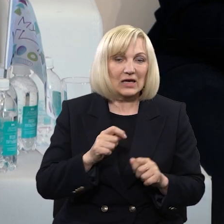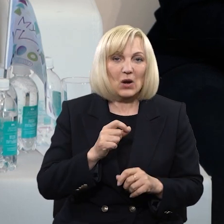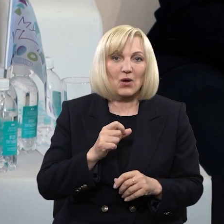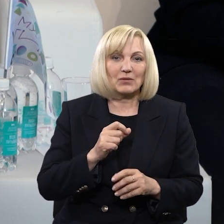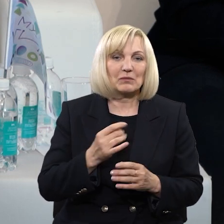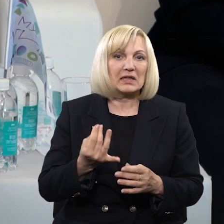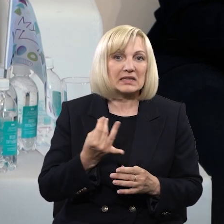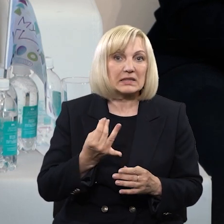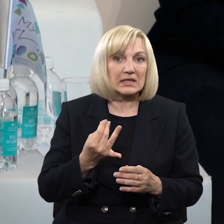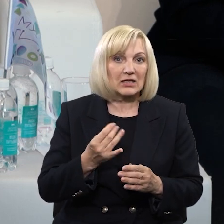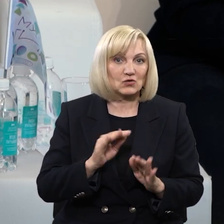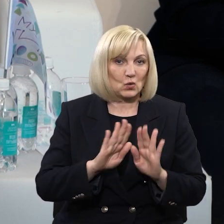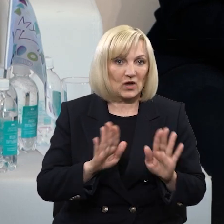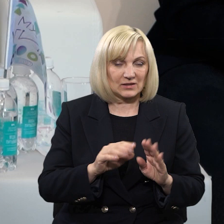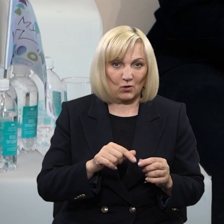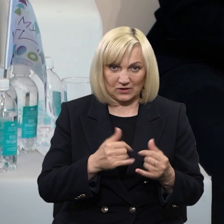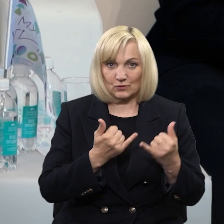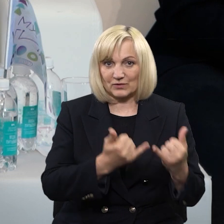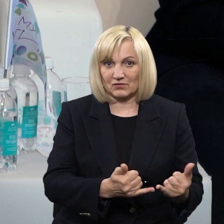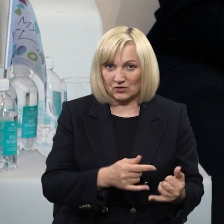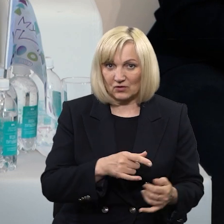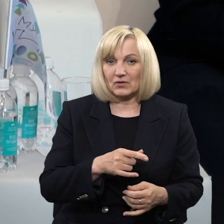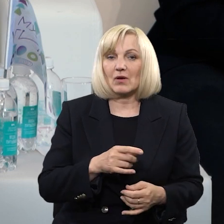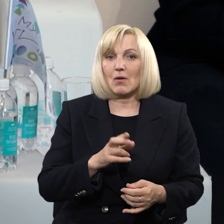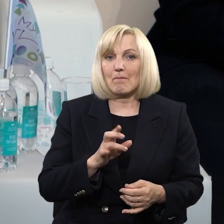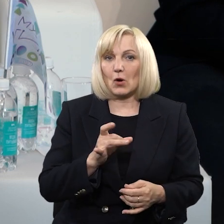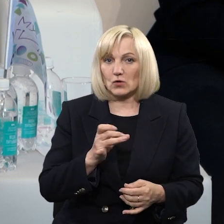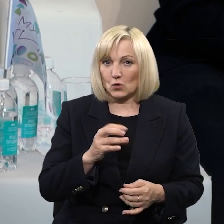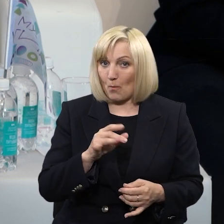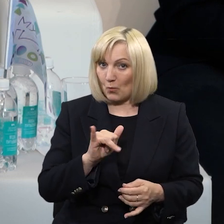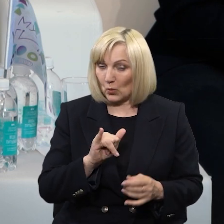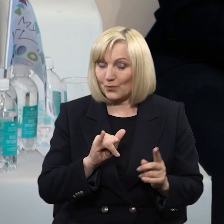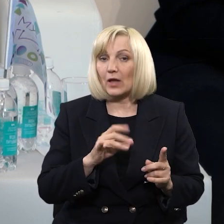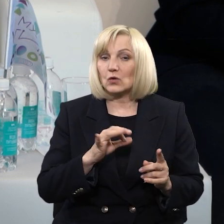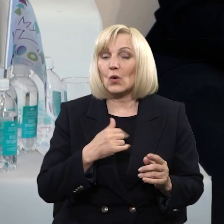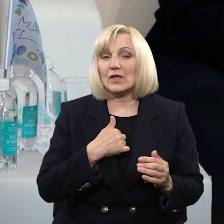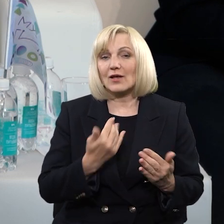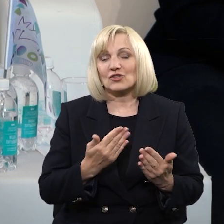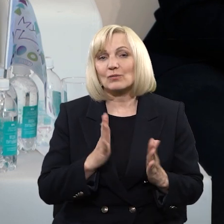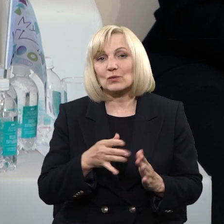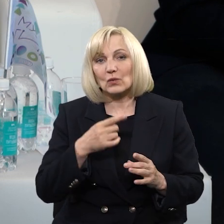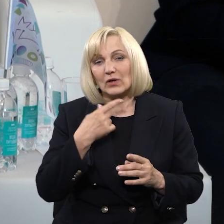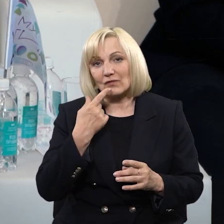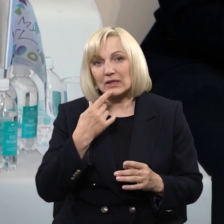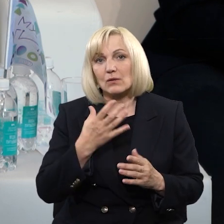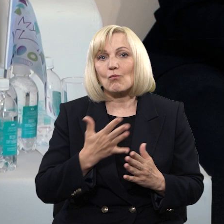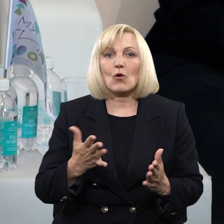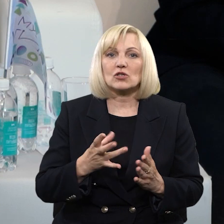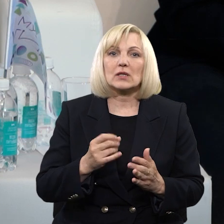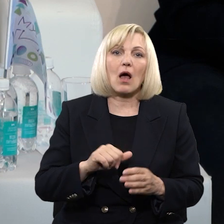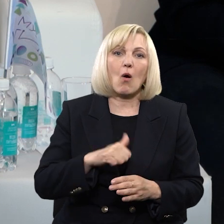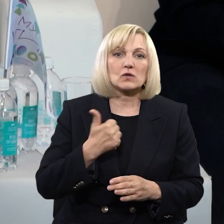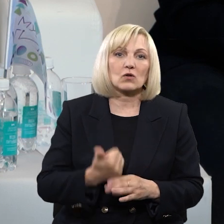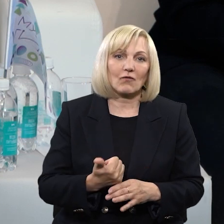любопытно и необычную экспозицию посвящённую иосифу Александровичу бродскому но я сосредоточусь э-э скорее на